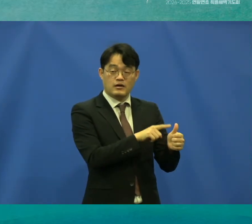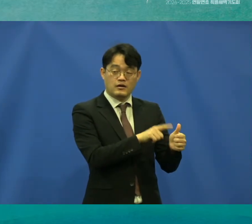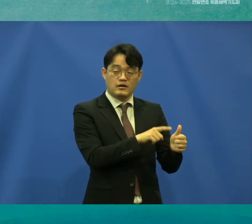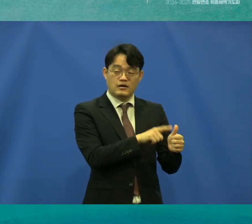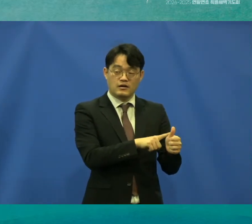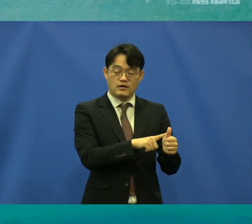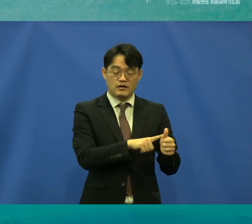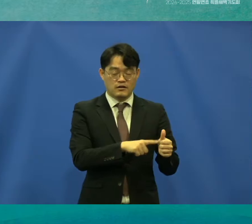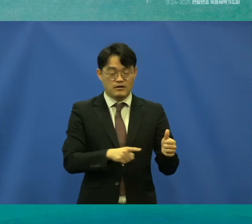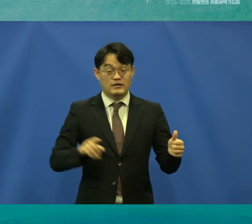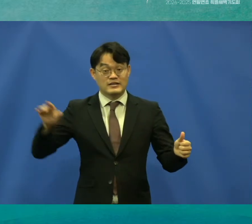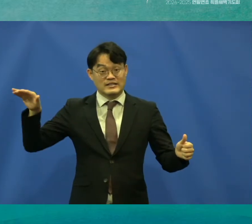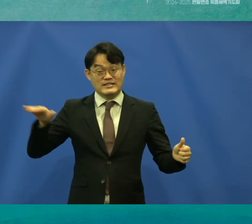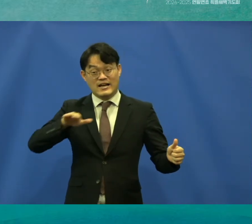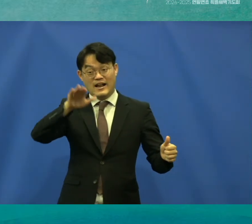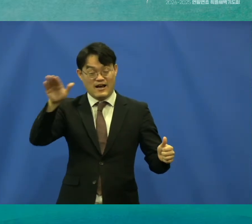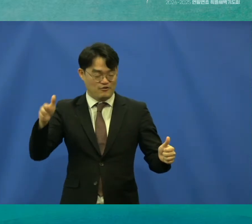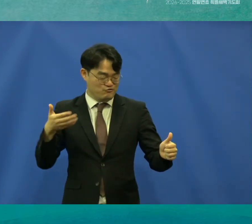모르는 거예요.